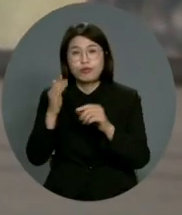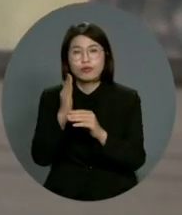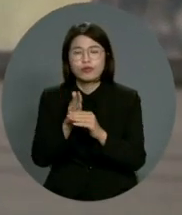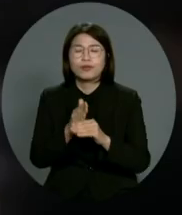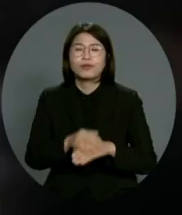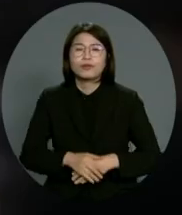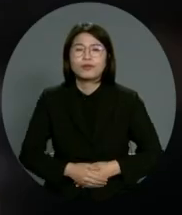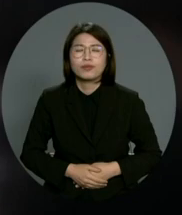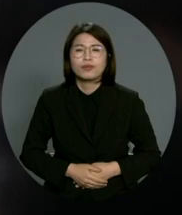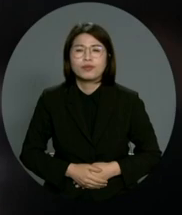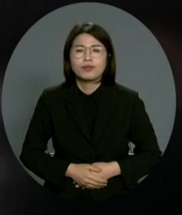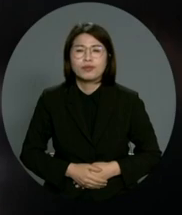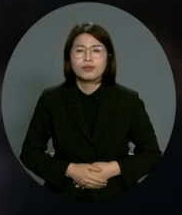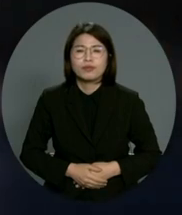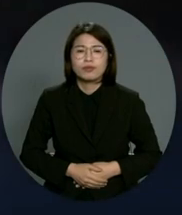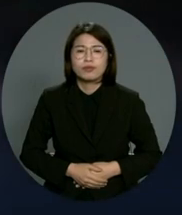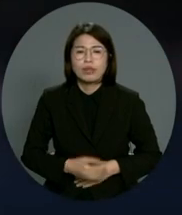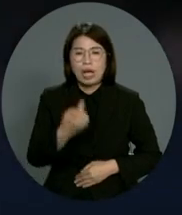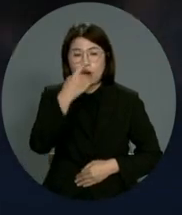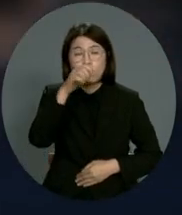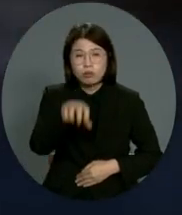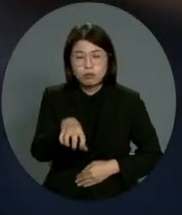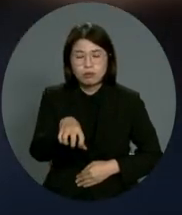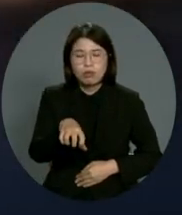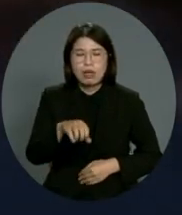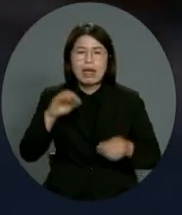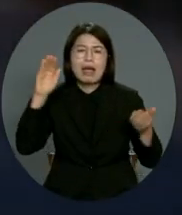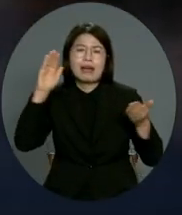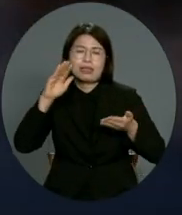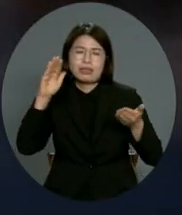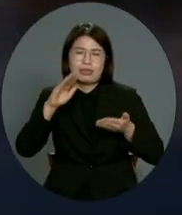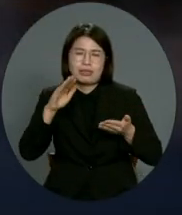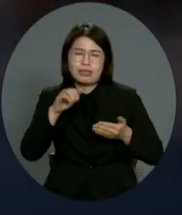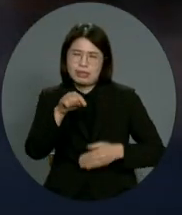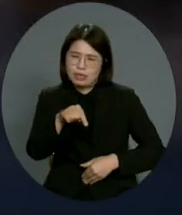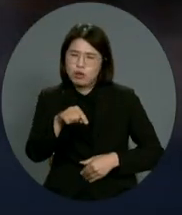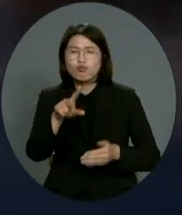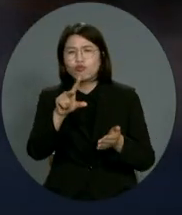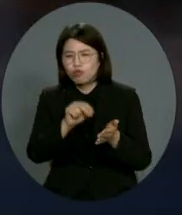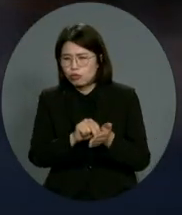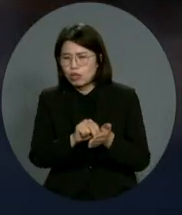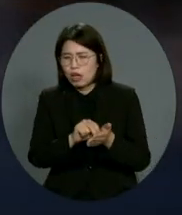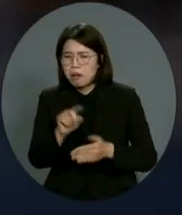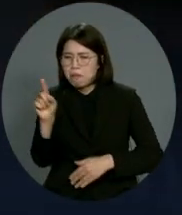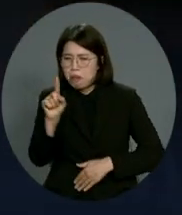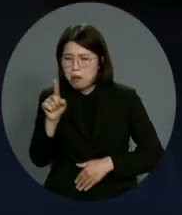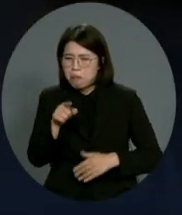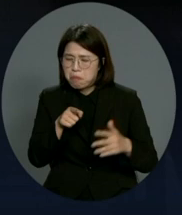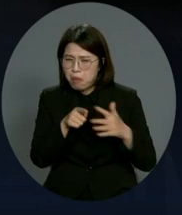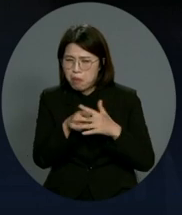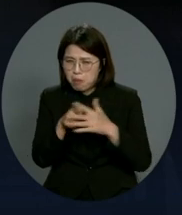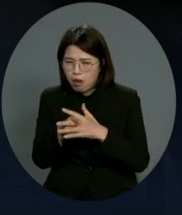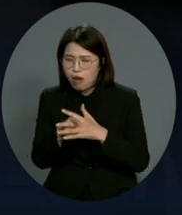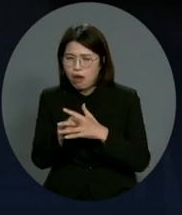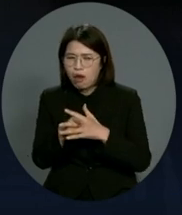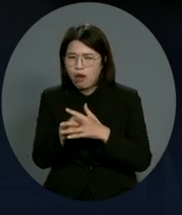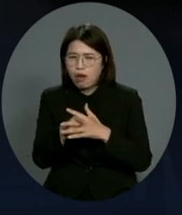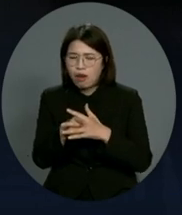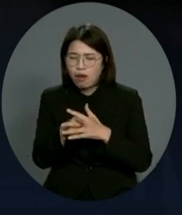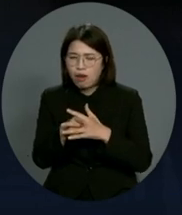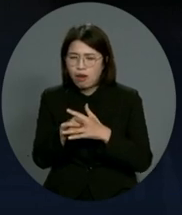있습니다 학원에서는 학생들을 집중적으로이 학생의 문제점이라던가 이런